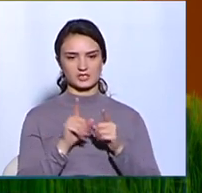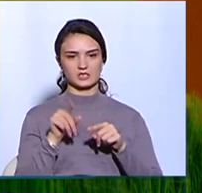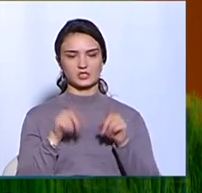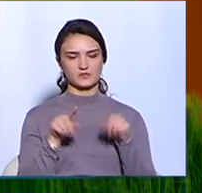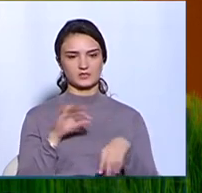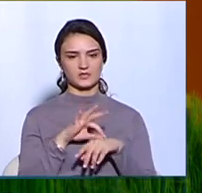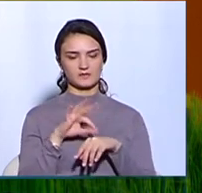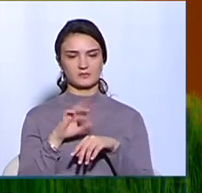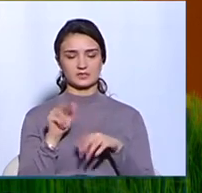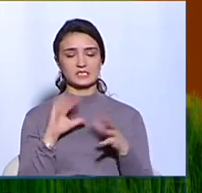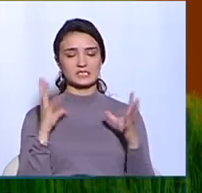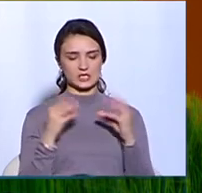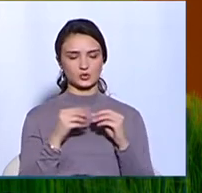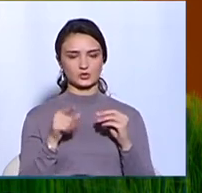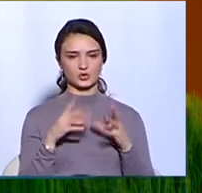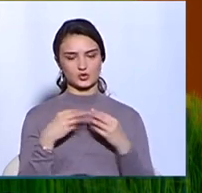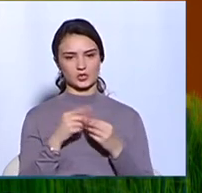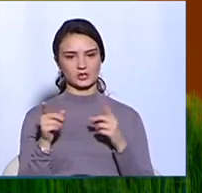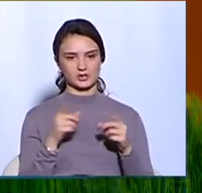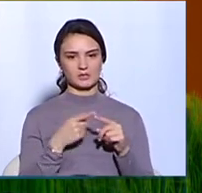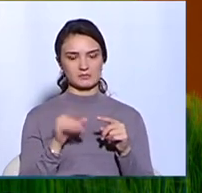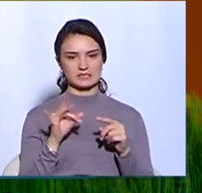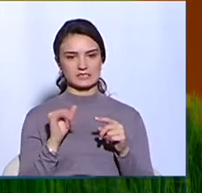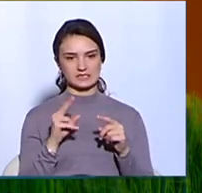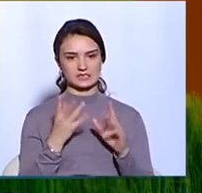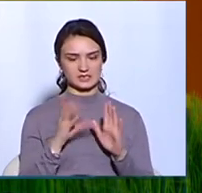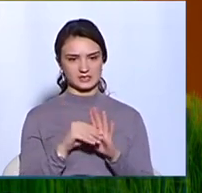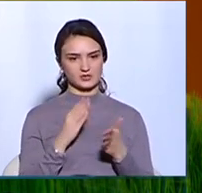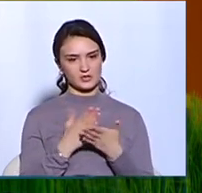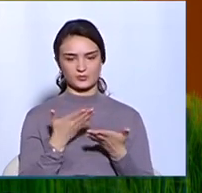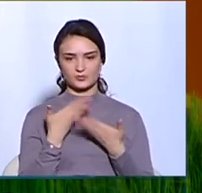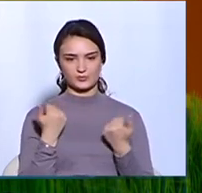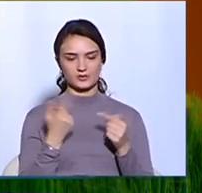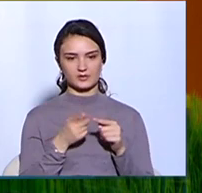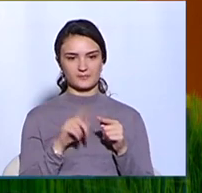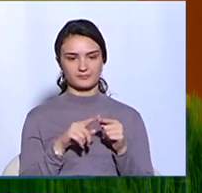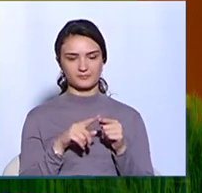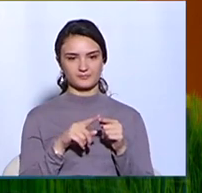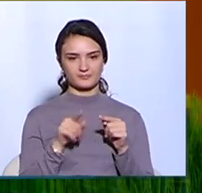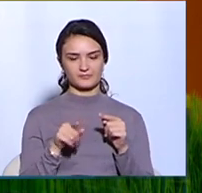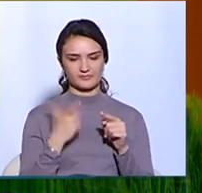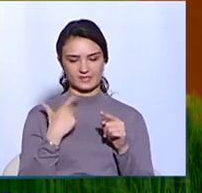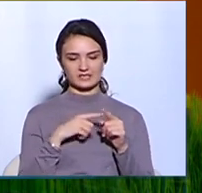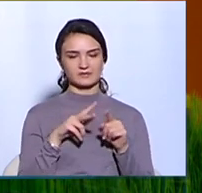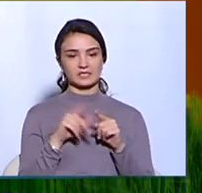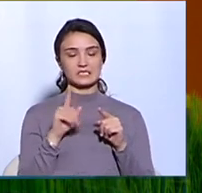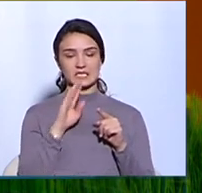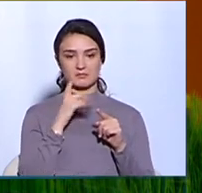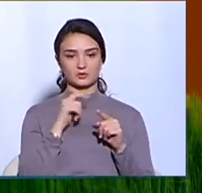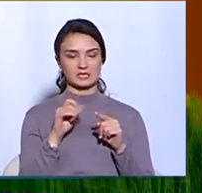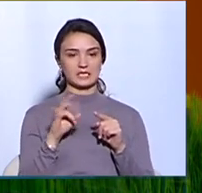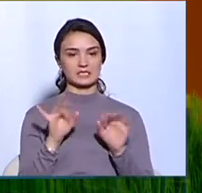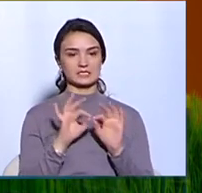იშვიათი დაავადება? და ზოგადად, ესა თუ ის ოჯახი არის თუ არა ამ რისკის მატარებელი, იმისათვის რომ თუნდაც აი ეს დაატვირთვა, რაზედაც ქალბატონი